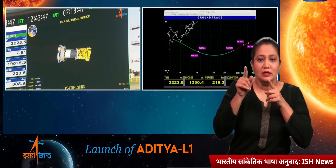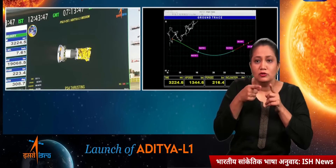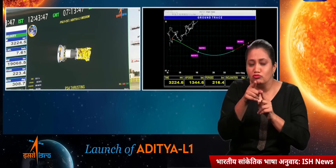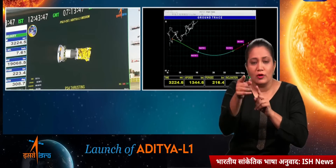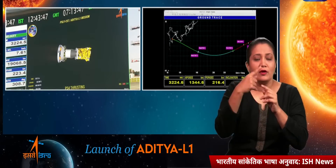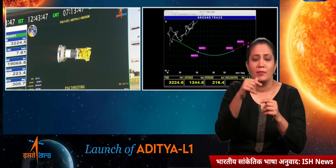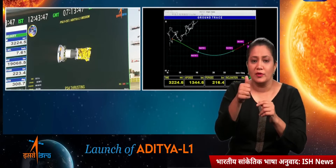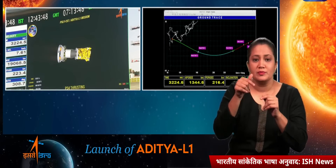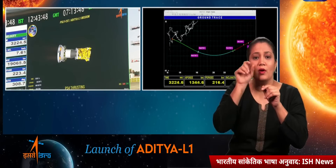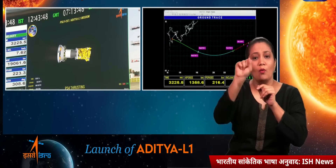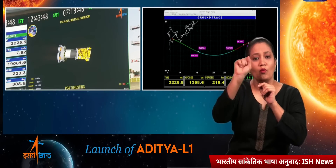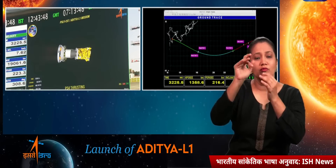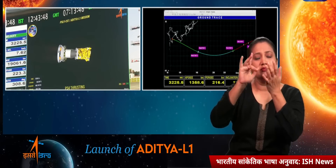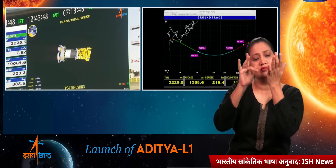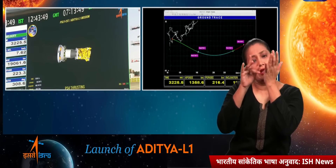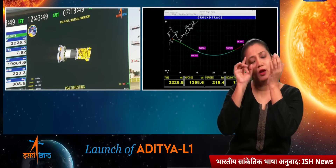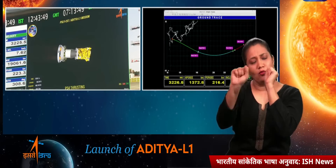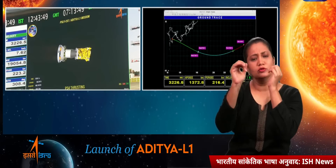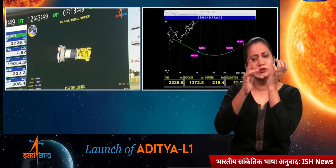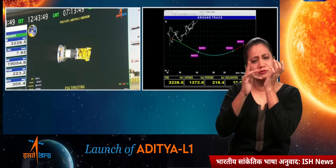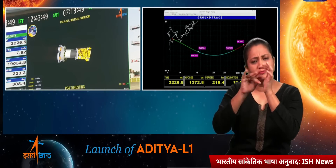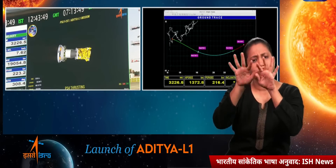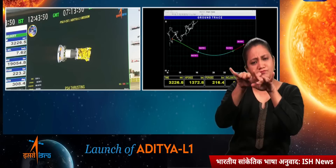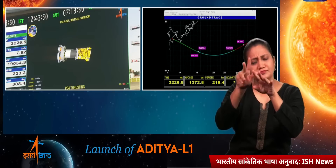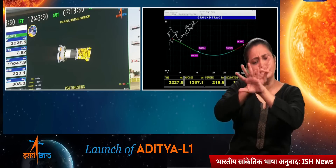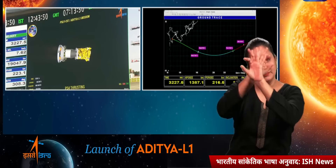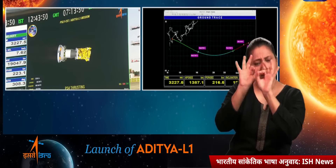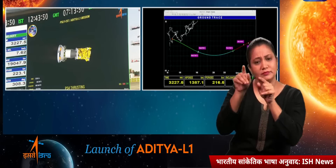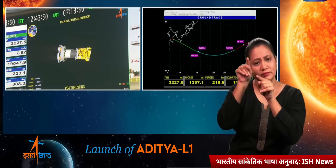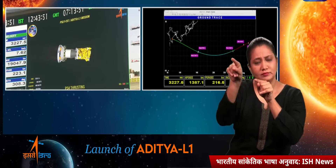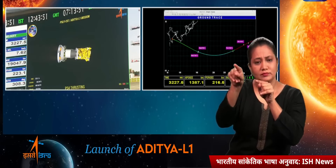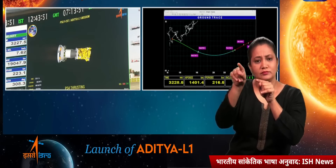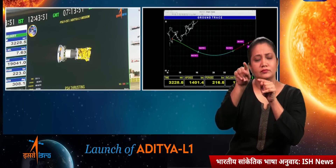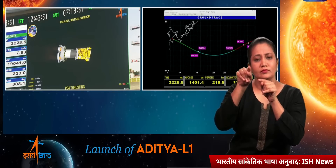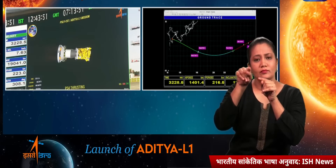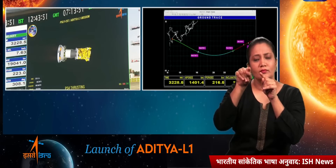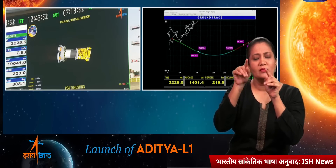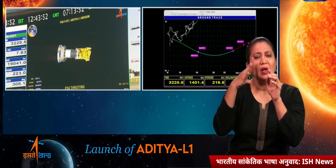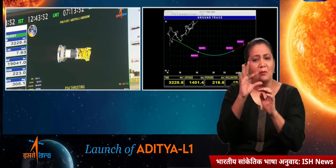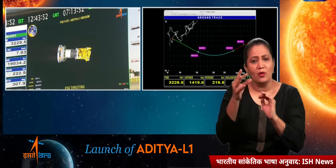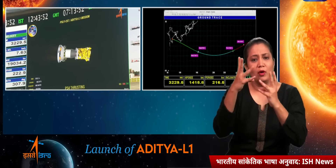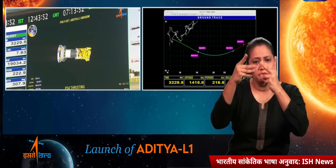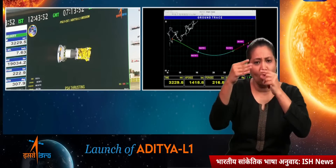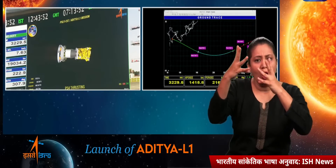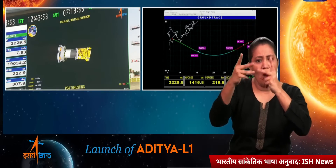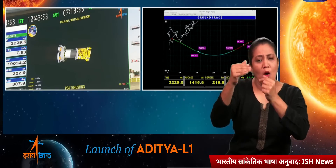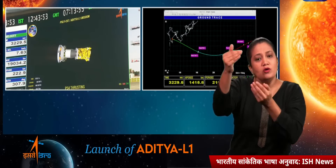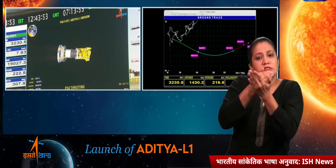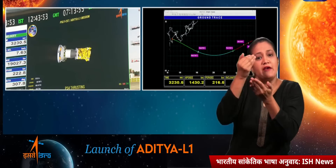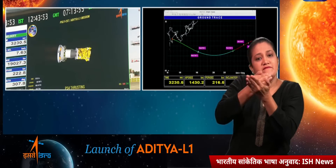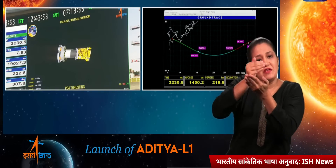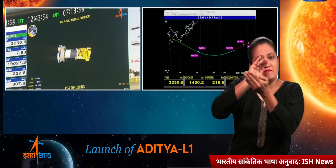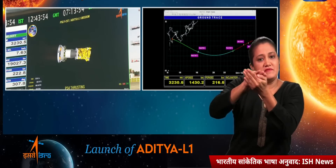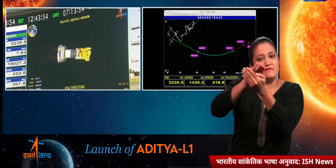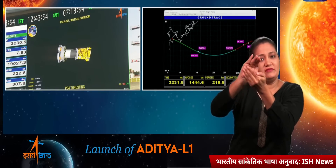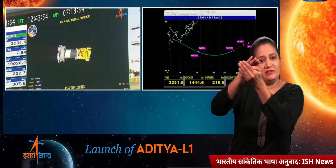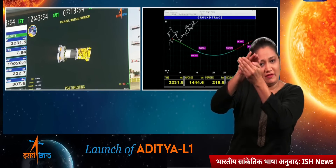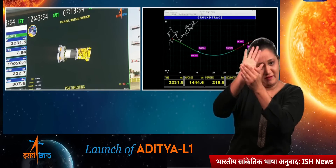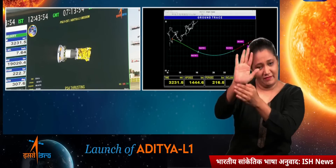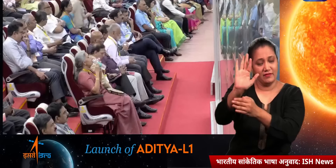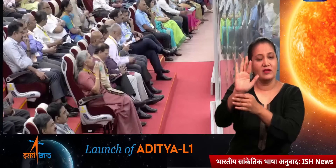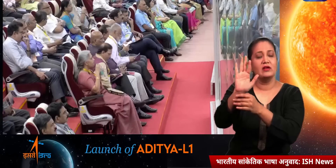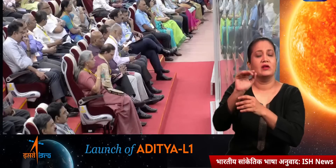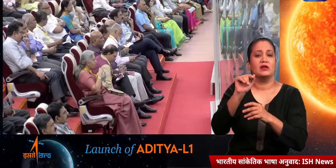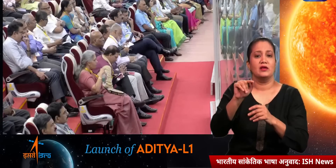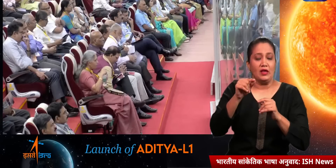ऑन बोर्ड कंप्यूटर पर टेलीमेट्री स्टोरेज पर यान के महत्वपूर्ण आंकड़े सेव किए जाते हैं। जब यह